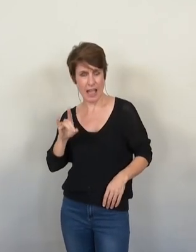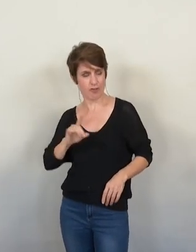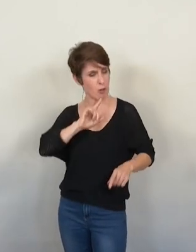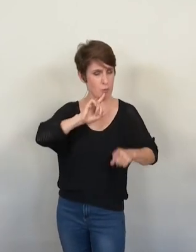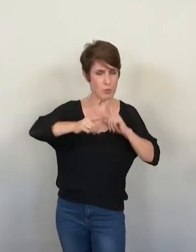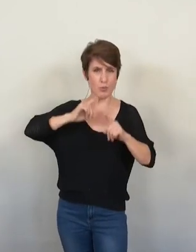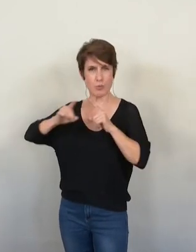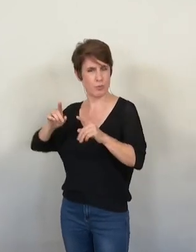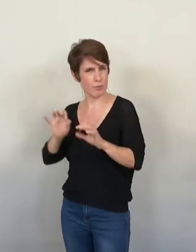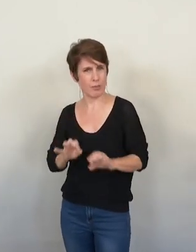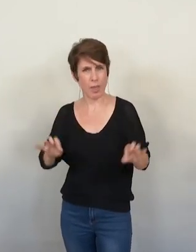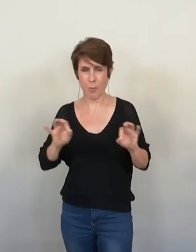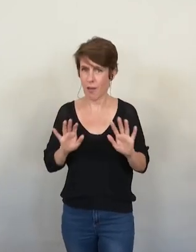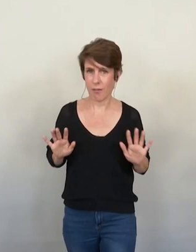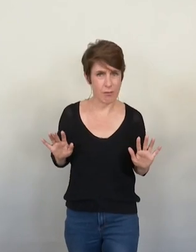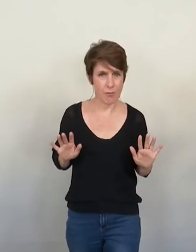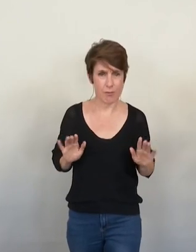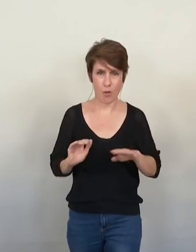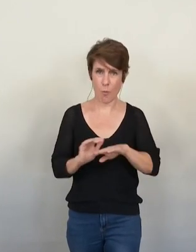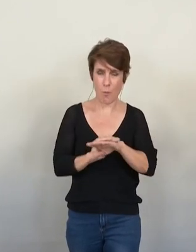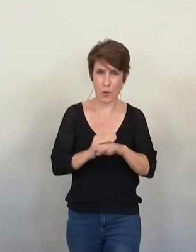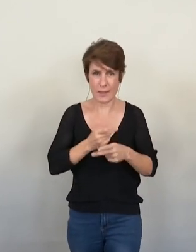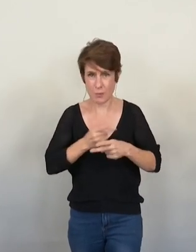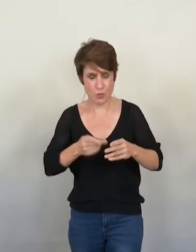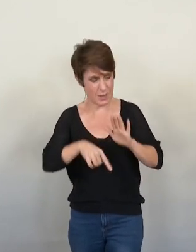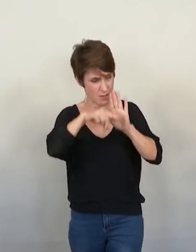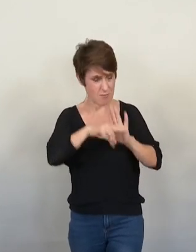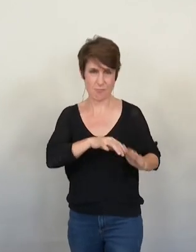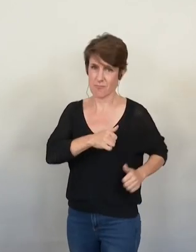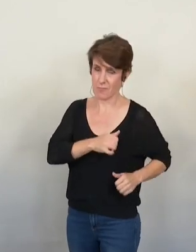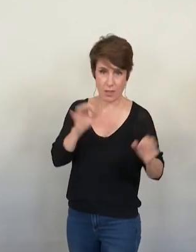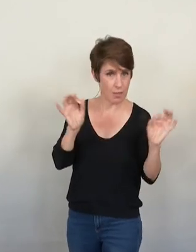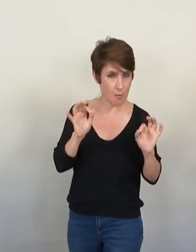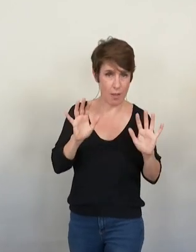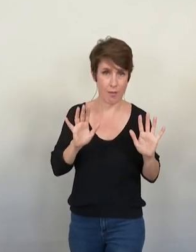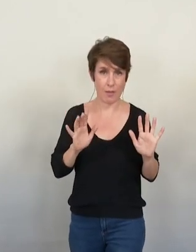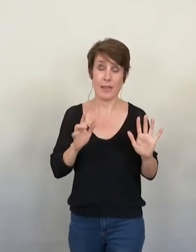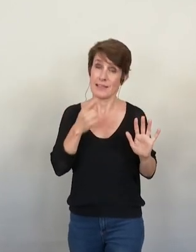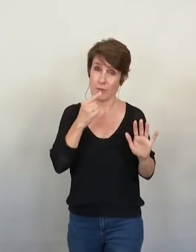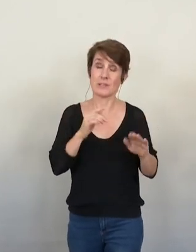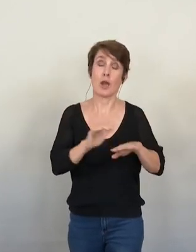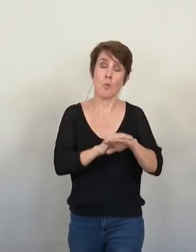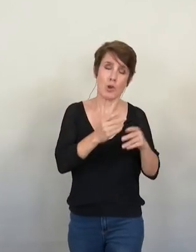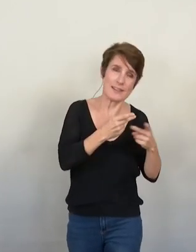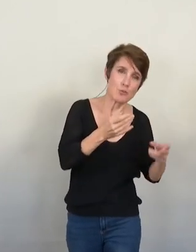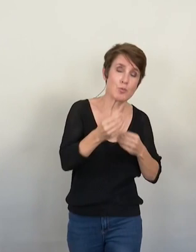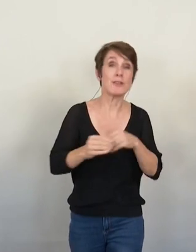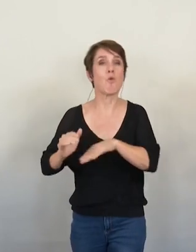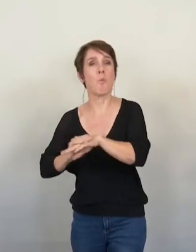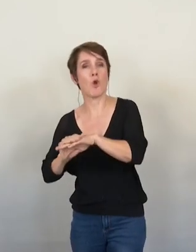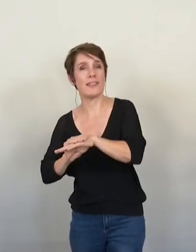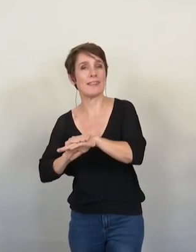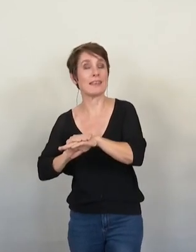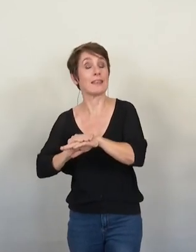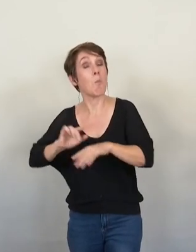d'accompagnement en terme de mise en œuvre de politique publique je pense qu'il ne faut pas confondre politique publique et politique tout court euh c'est un peu